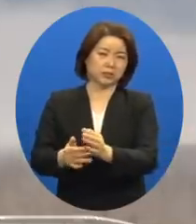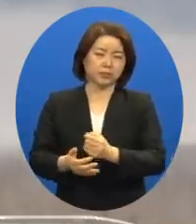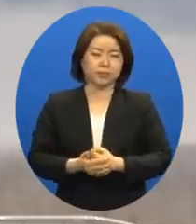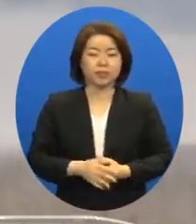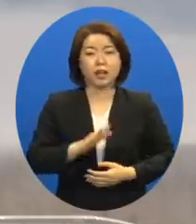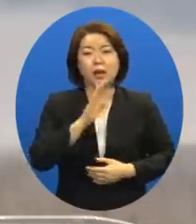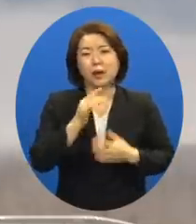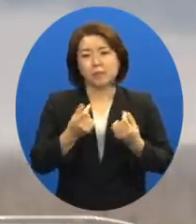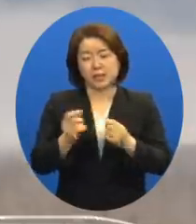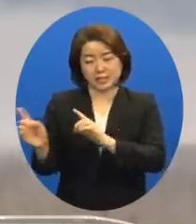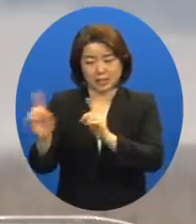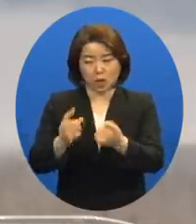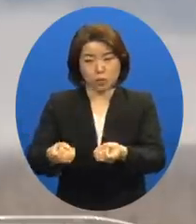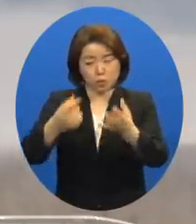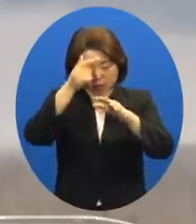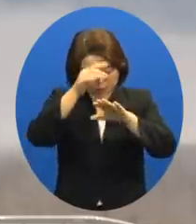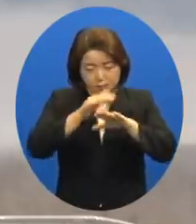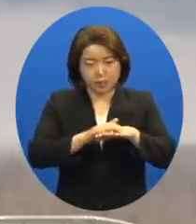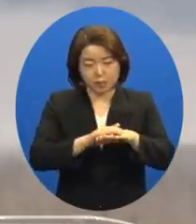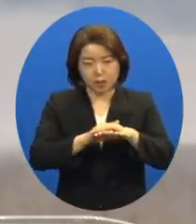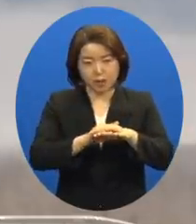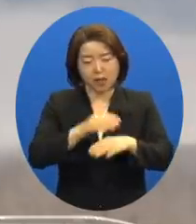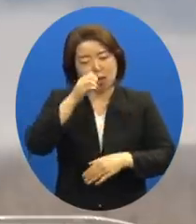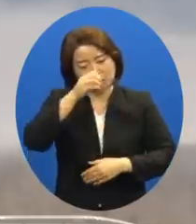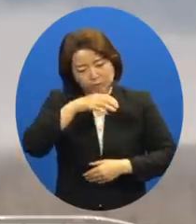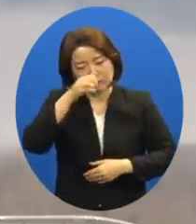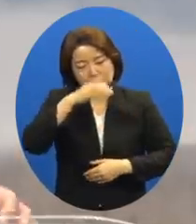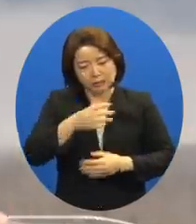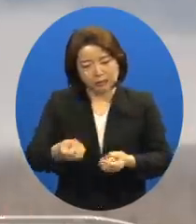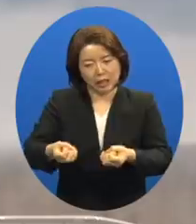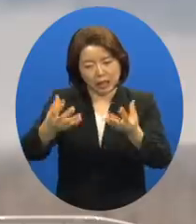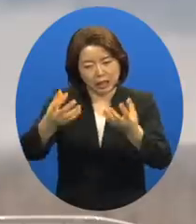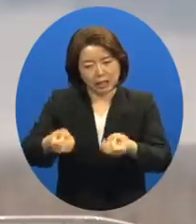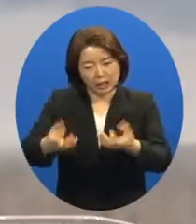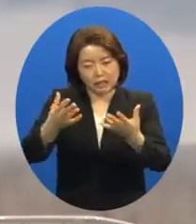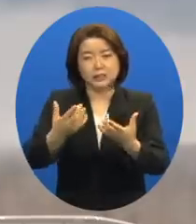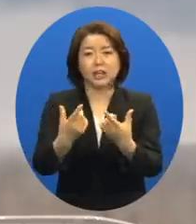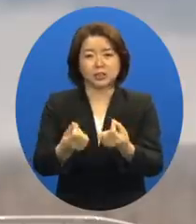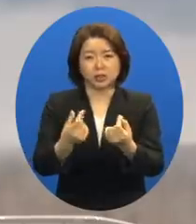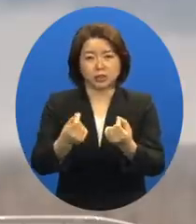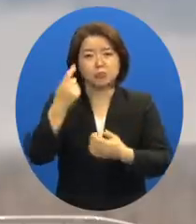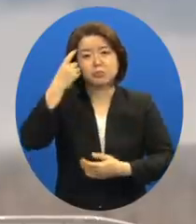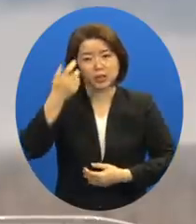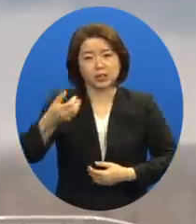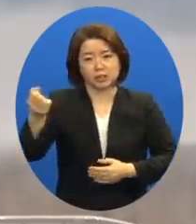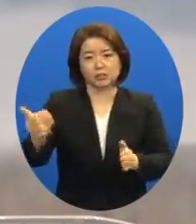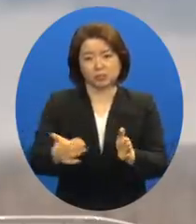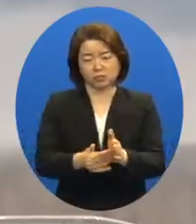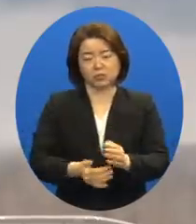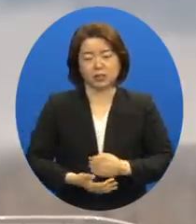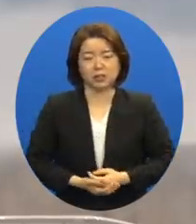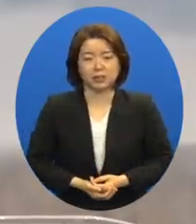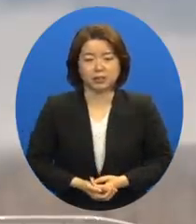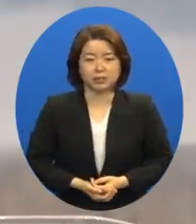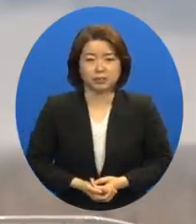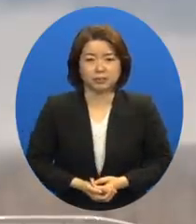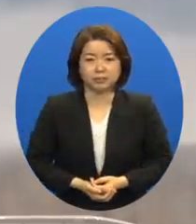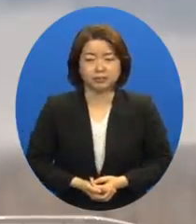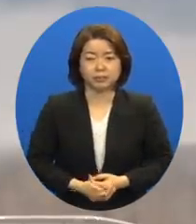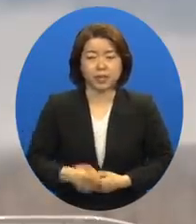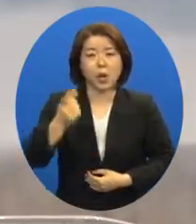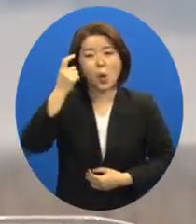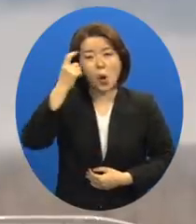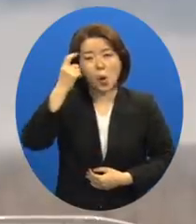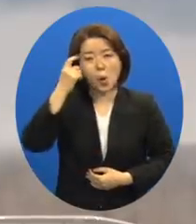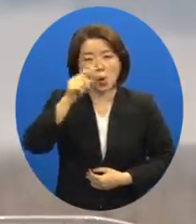마치 부활절 예배를 그저 행사처럼, 절기 행사처럼 지내고 맙니다. 왜